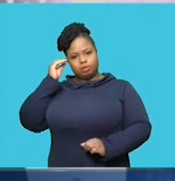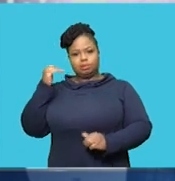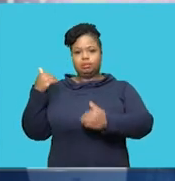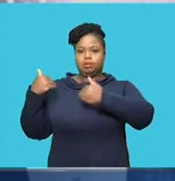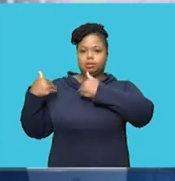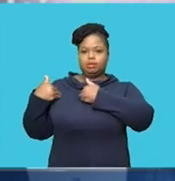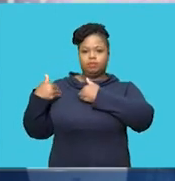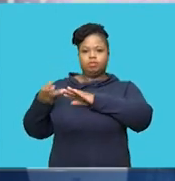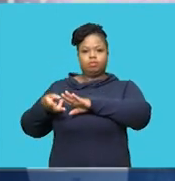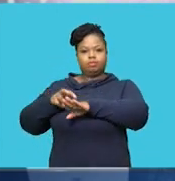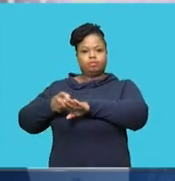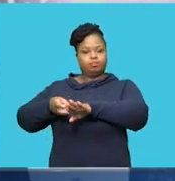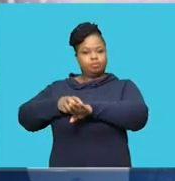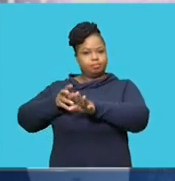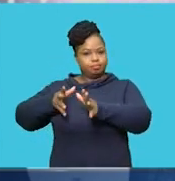of riders